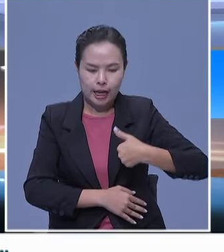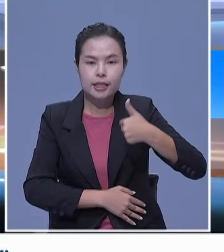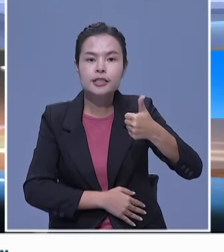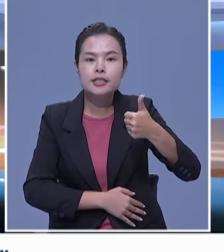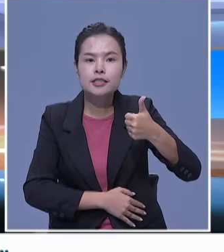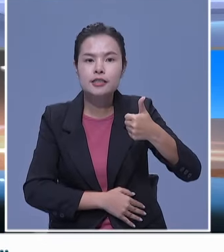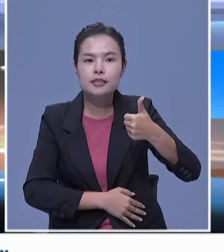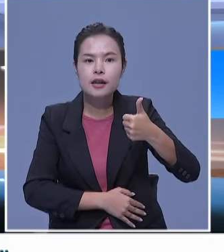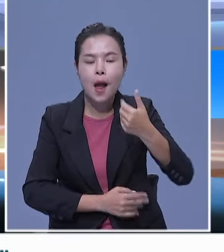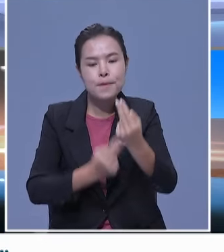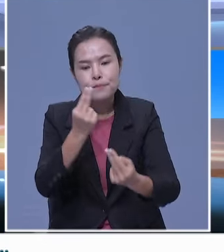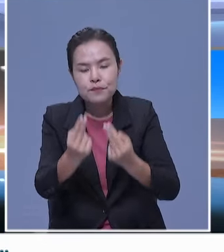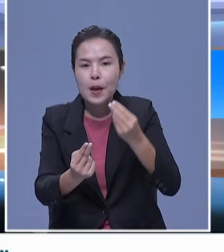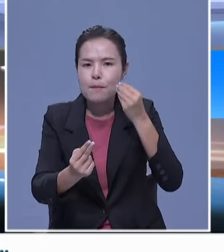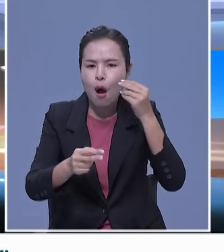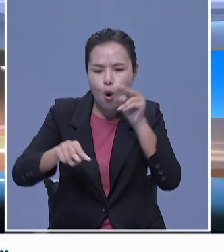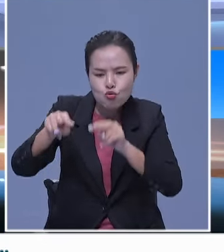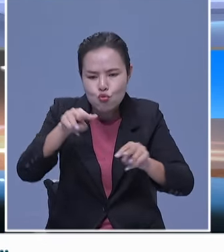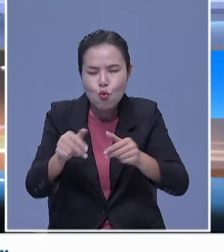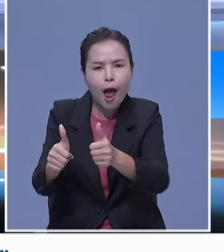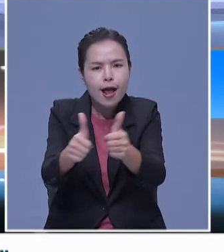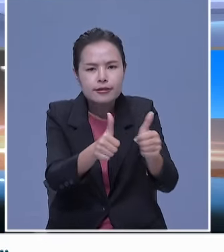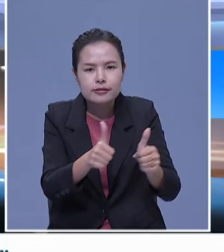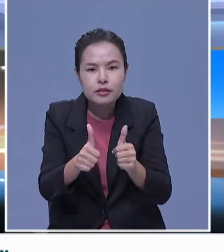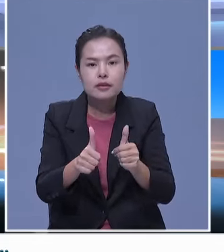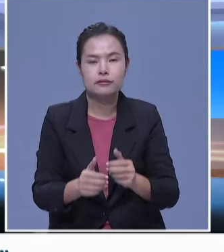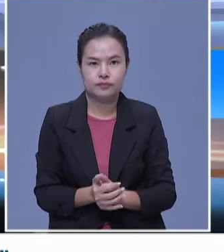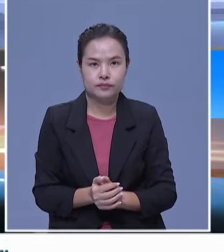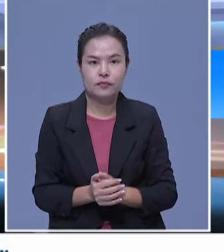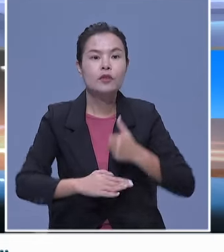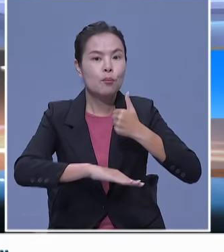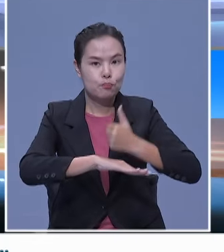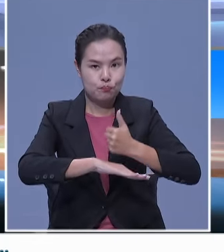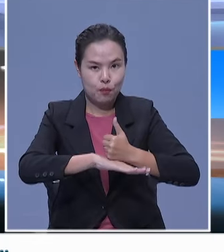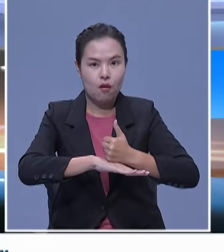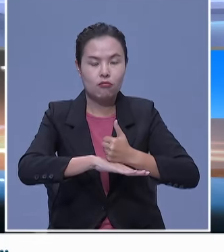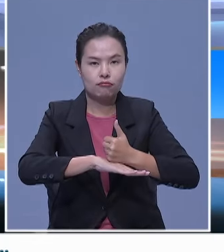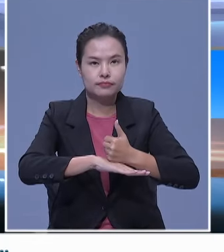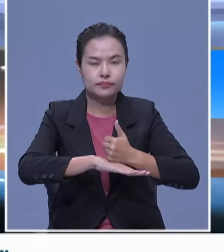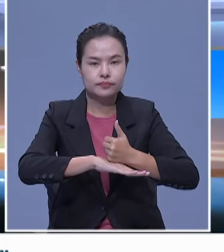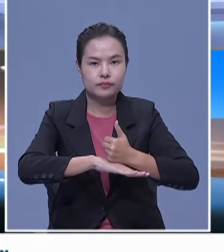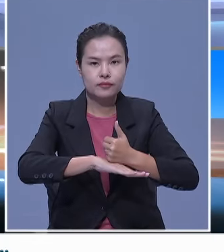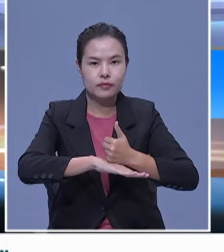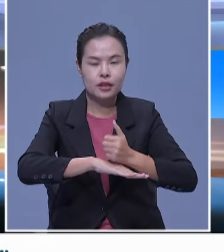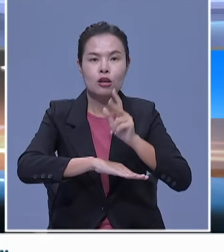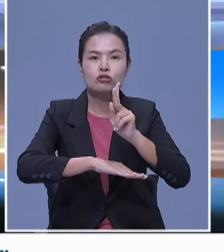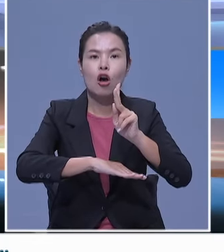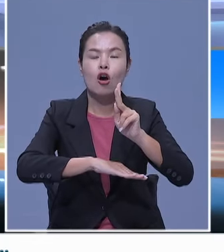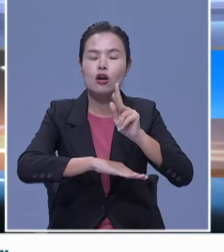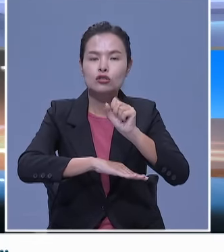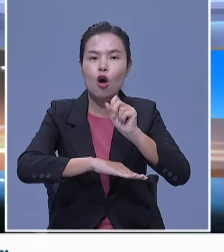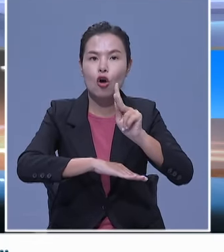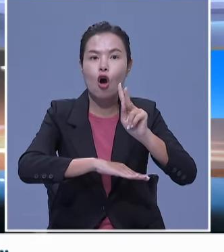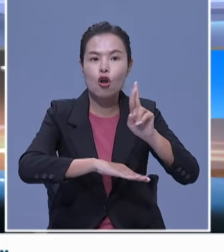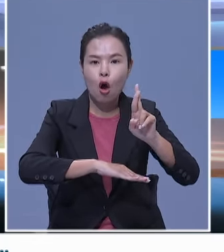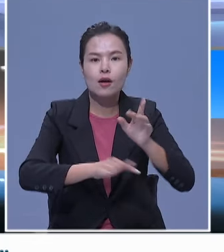าผู้หลักผู้ใหญ่ลงพื้นที่ดูแลอย่างดีซึ่งล่าสุดเรื่องนี้ทางผอ.ของท่านกศกร.ศรีนรงค์ท่านเนี้ย